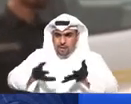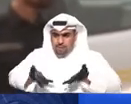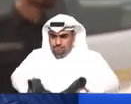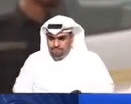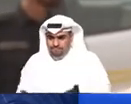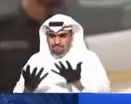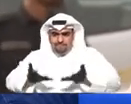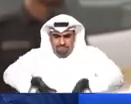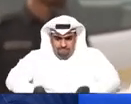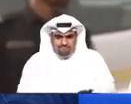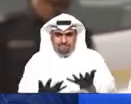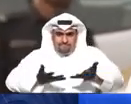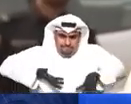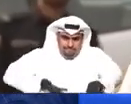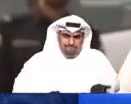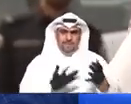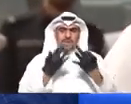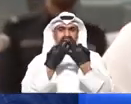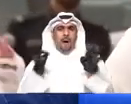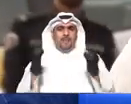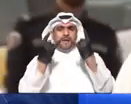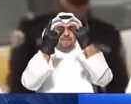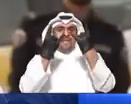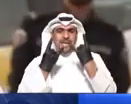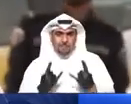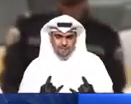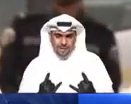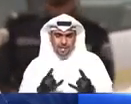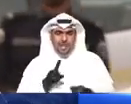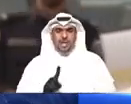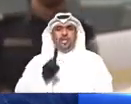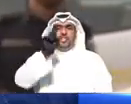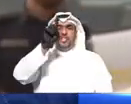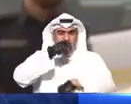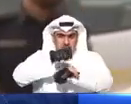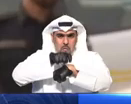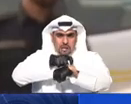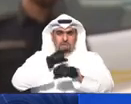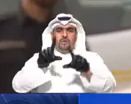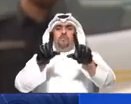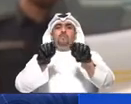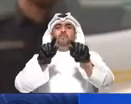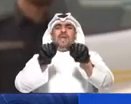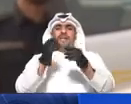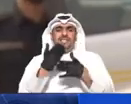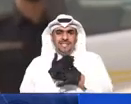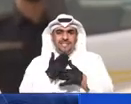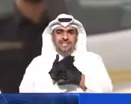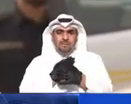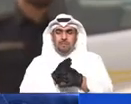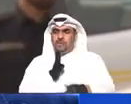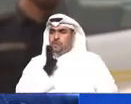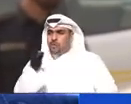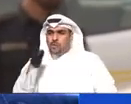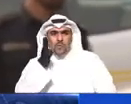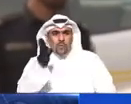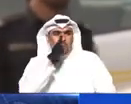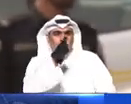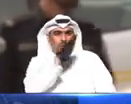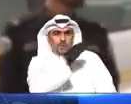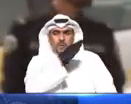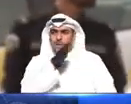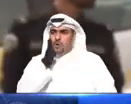للأمانة، وهذا بالاضافة راح يسرع الوتيرة والانتقال من شارع لشارع او منطقة لمنطقة اخرى، وهذا بالعكس